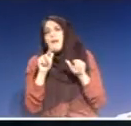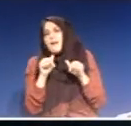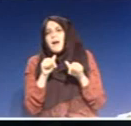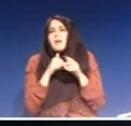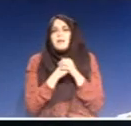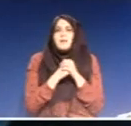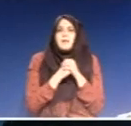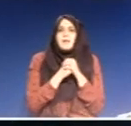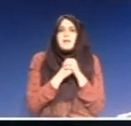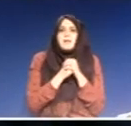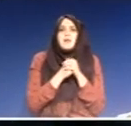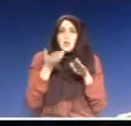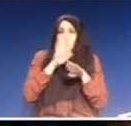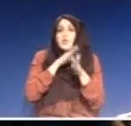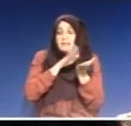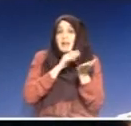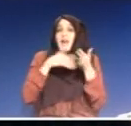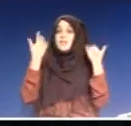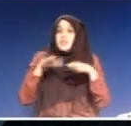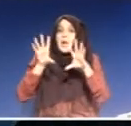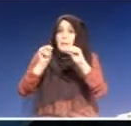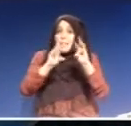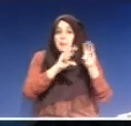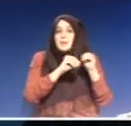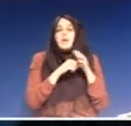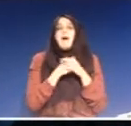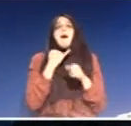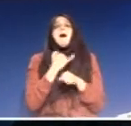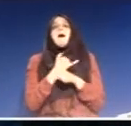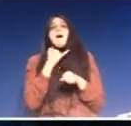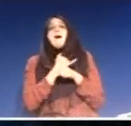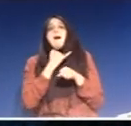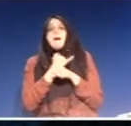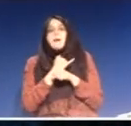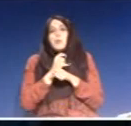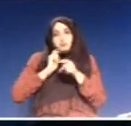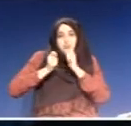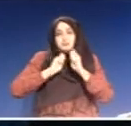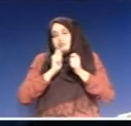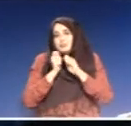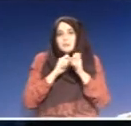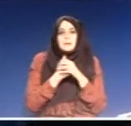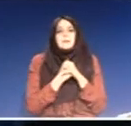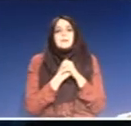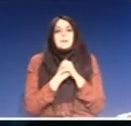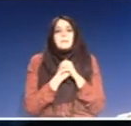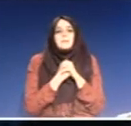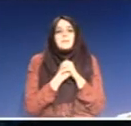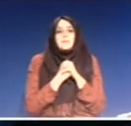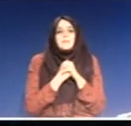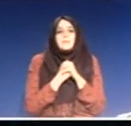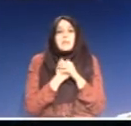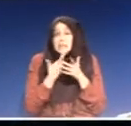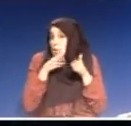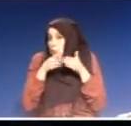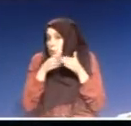ما داكاش بنايه جديده كاين على الاراضي كاين صح صح صح صح صح صح صح داك دونك